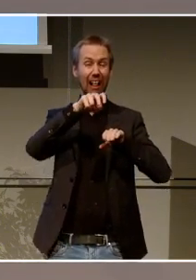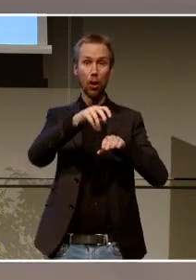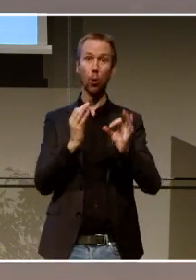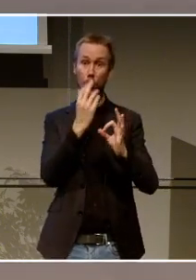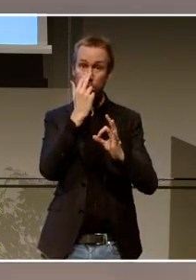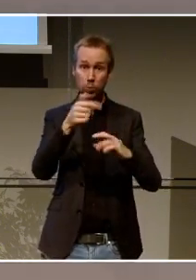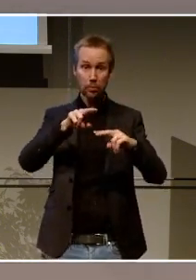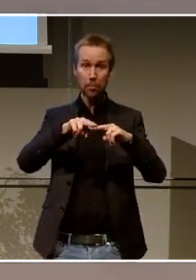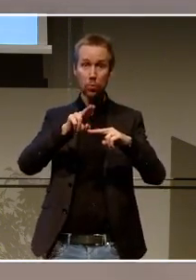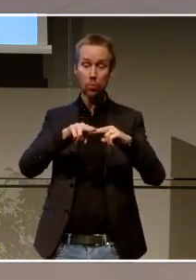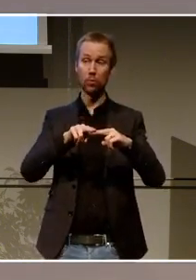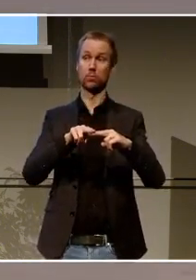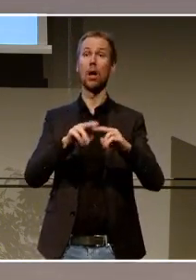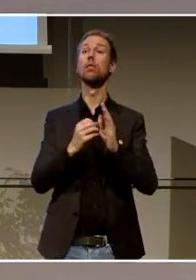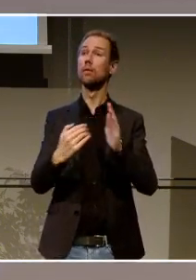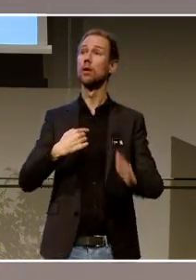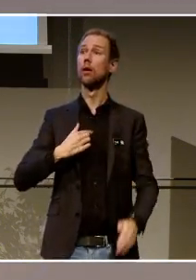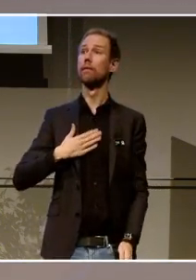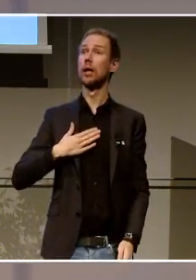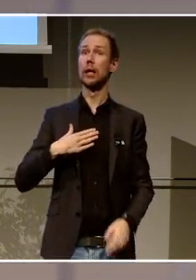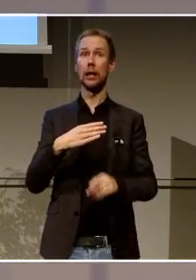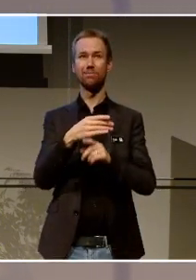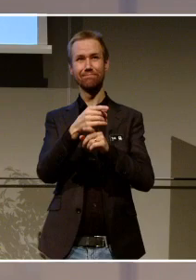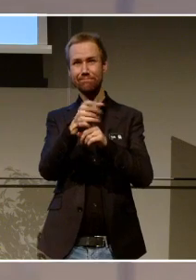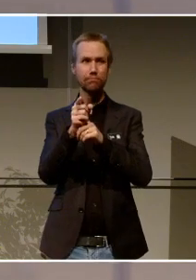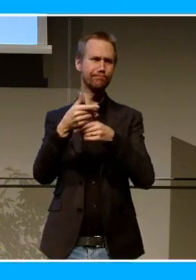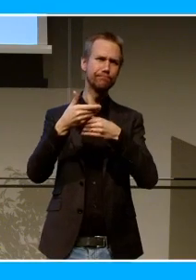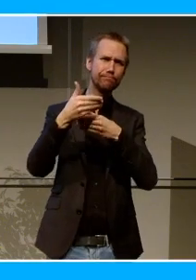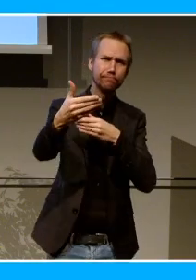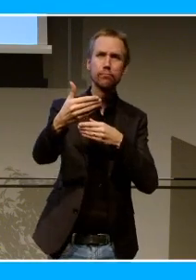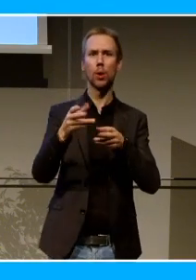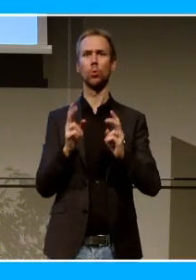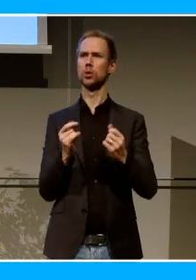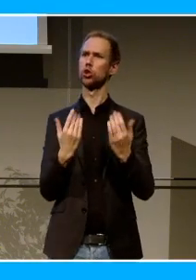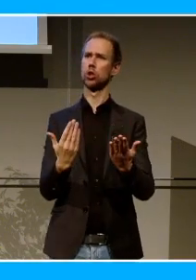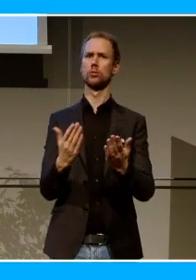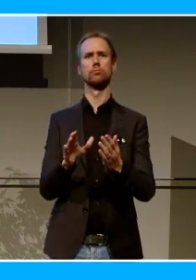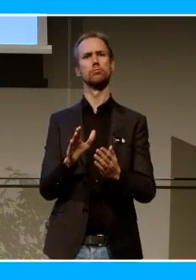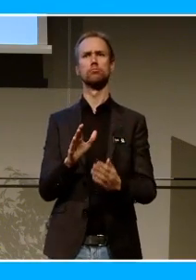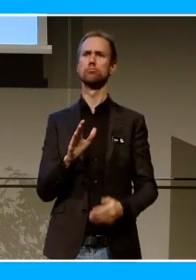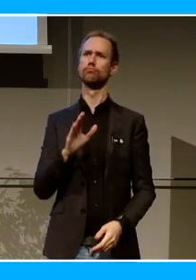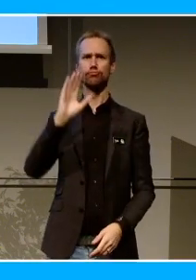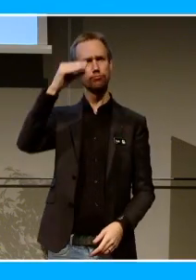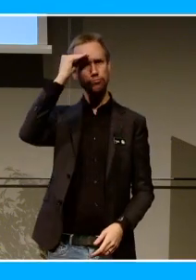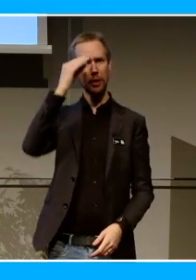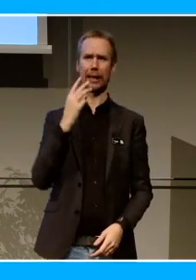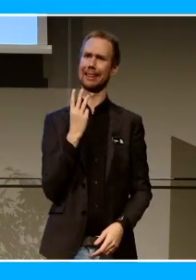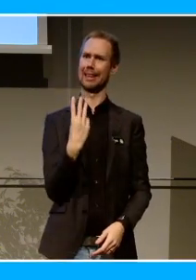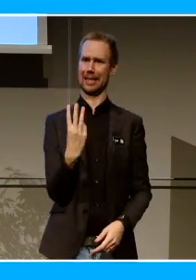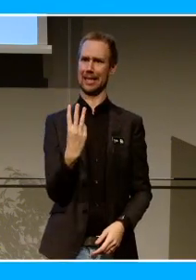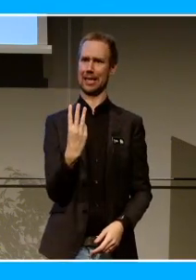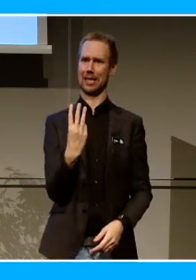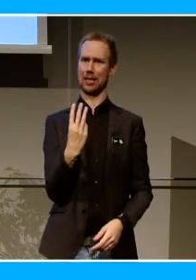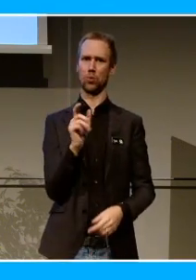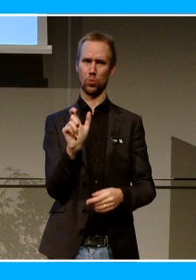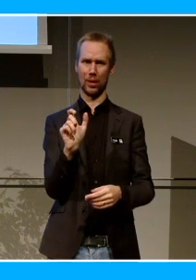Så därför vill jag att ni framåt och under den här dagen tar med er 3 ledord som alla är på det då.